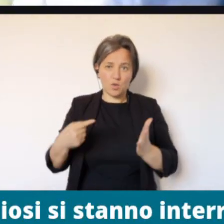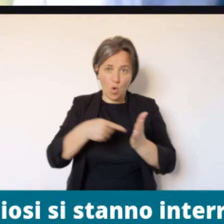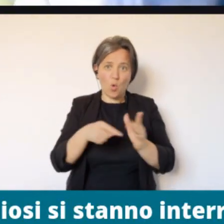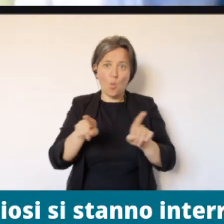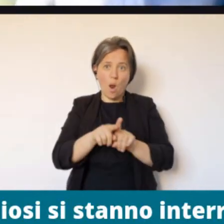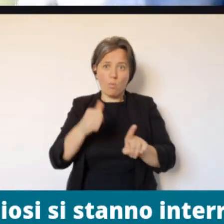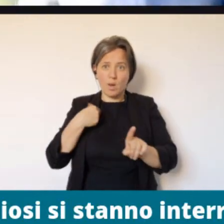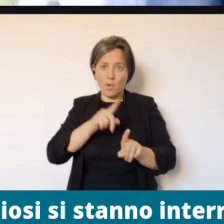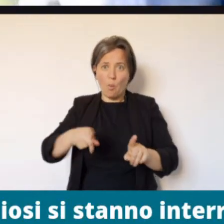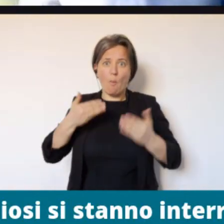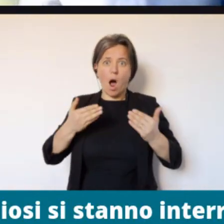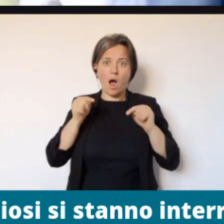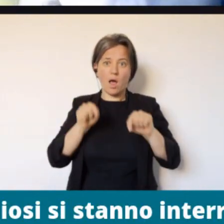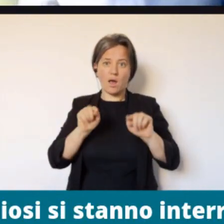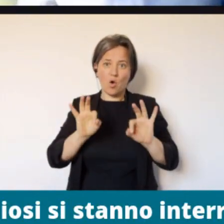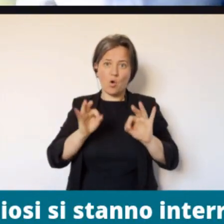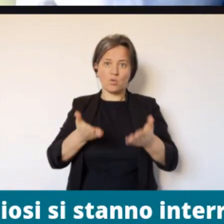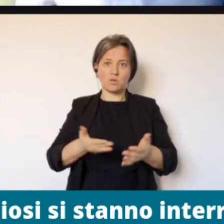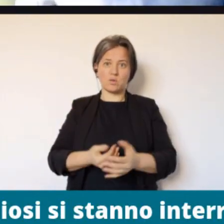non sarà come prima.